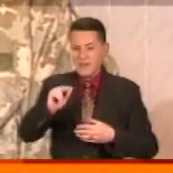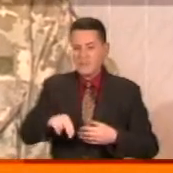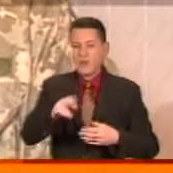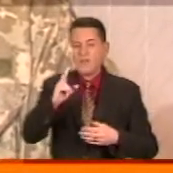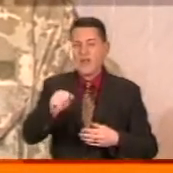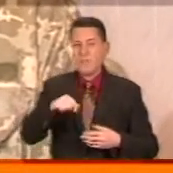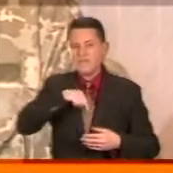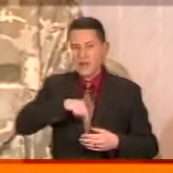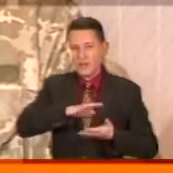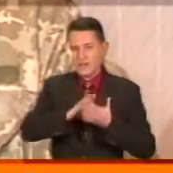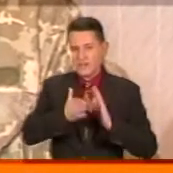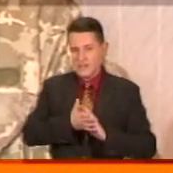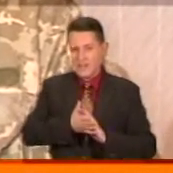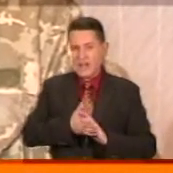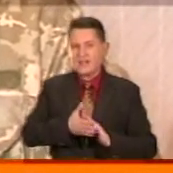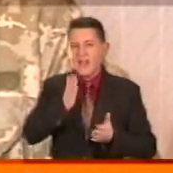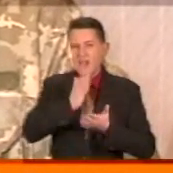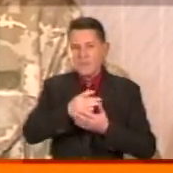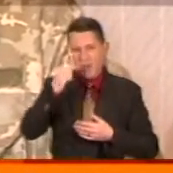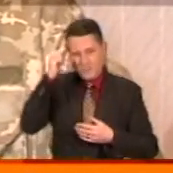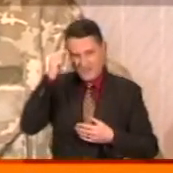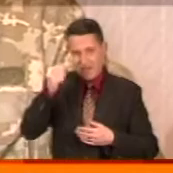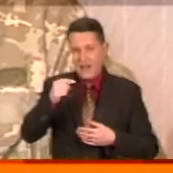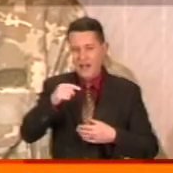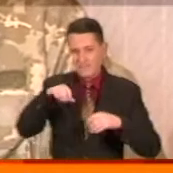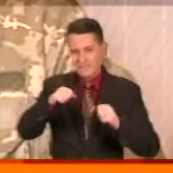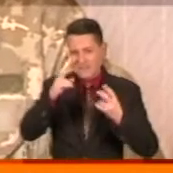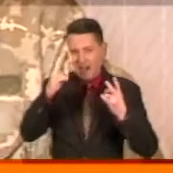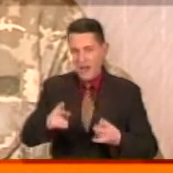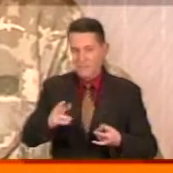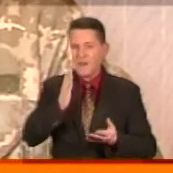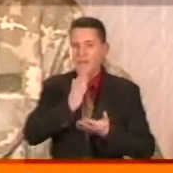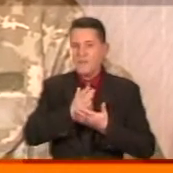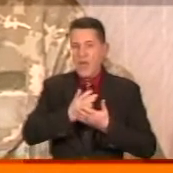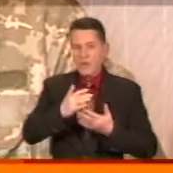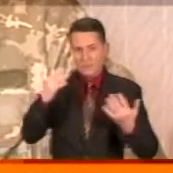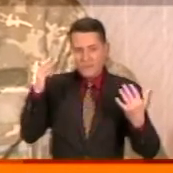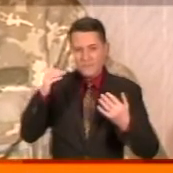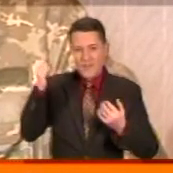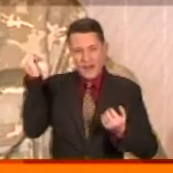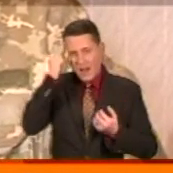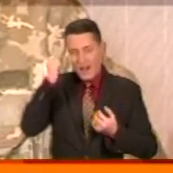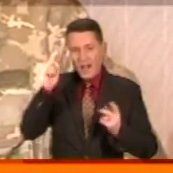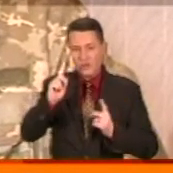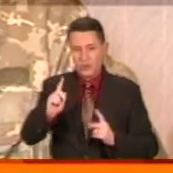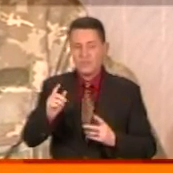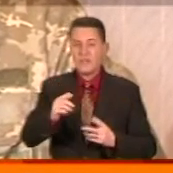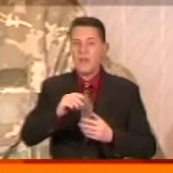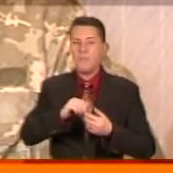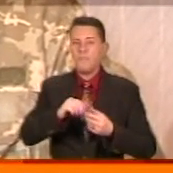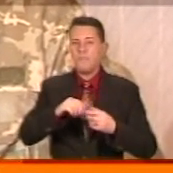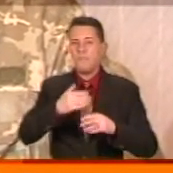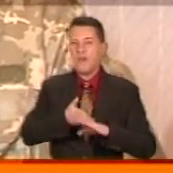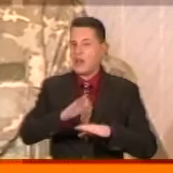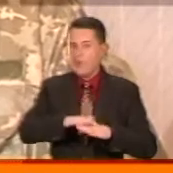всі люди, які воювали, мають серйозні психотравми. Многі мають контузії. Вот эта переломна ситуація, коли ти